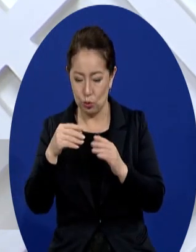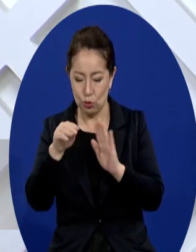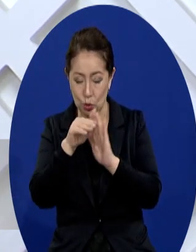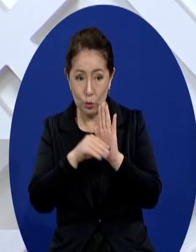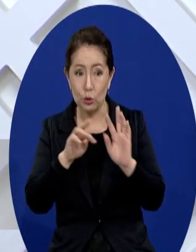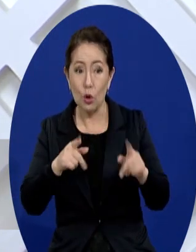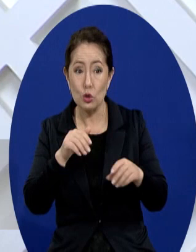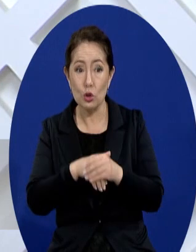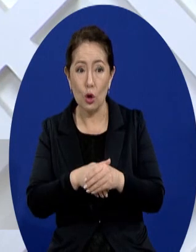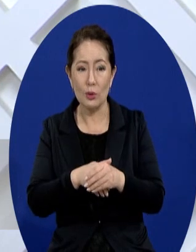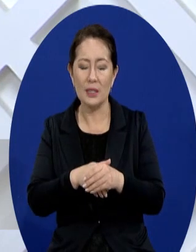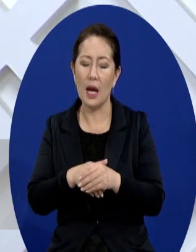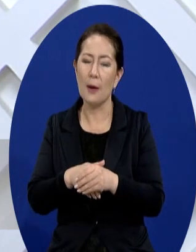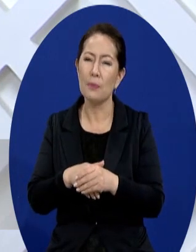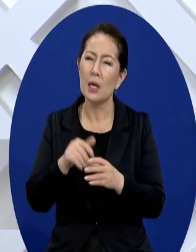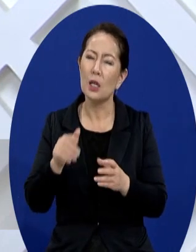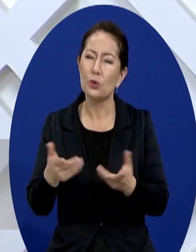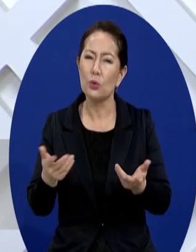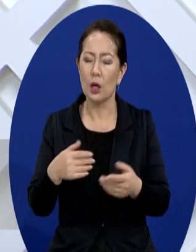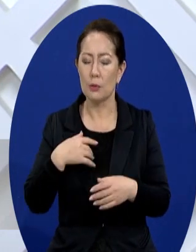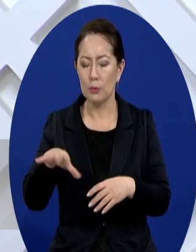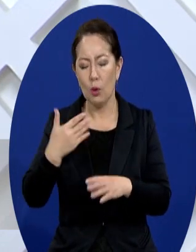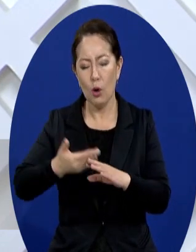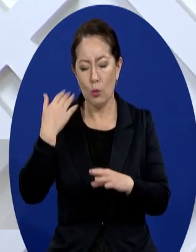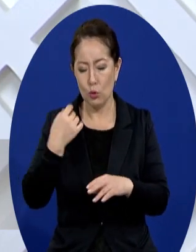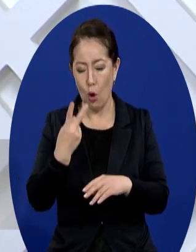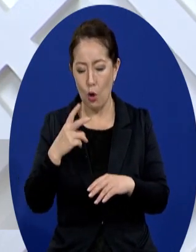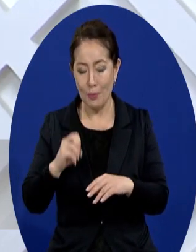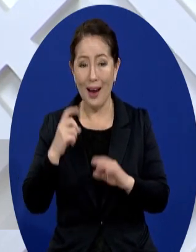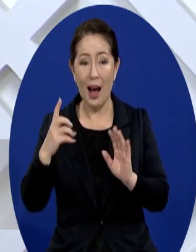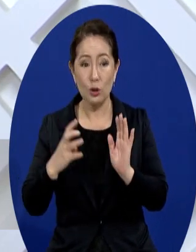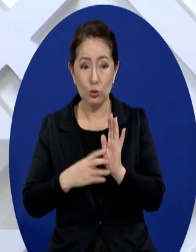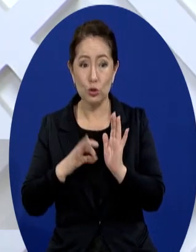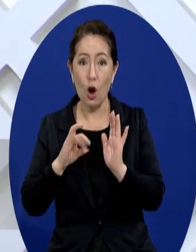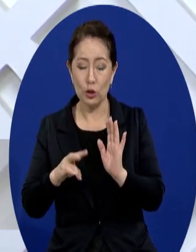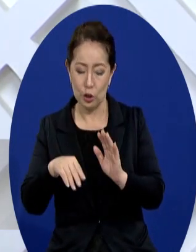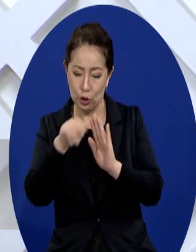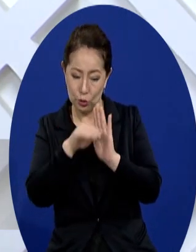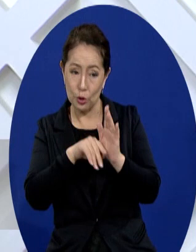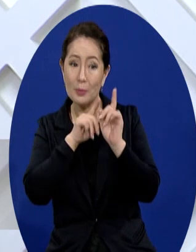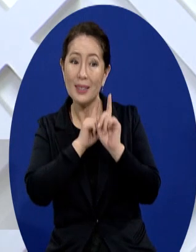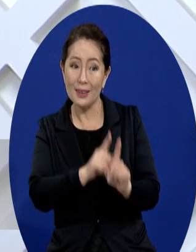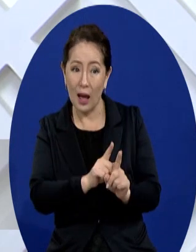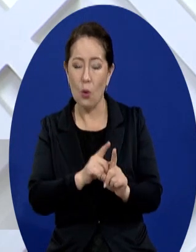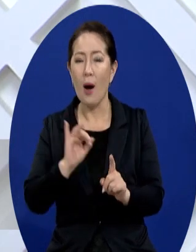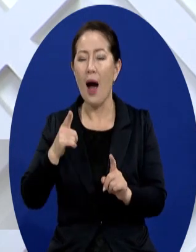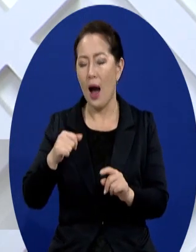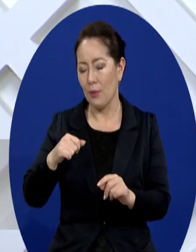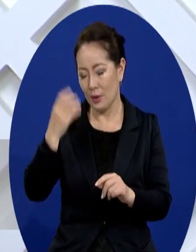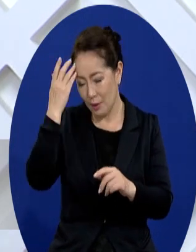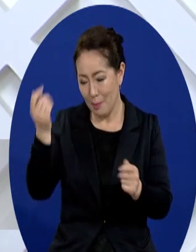байгаа. За өмнө нь бол бид нар 2019 оны журмаар бол аварга